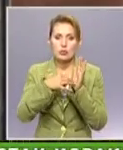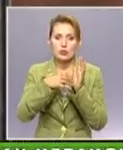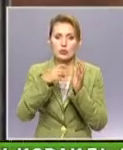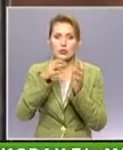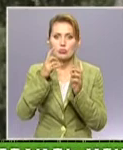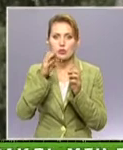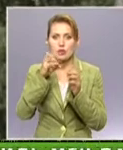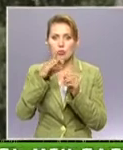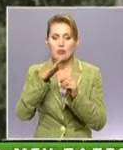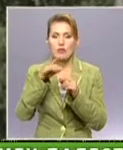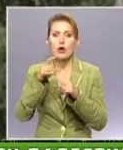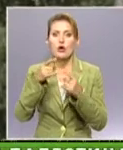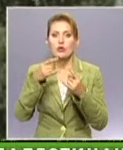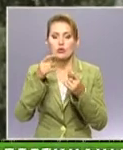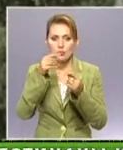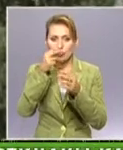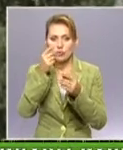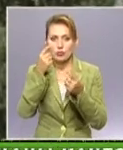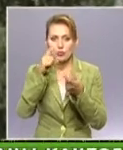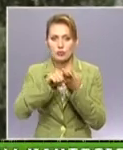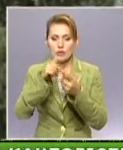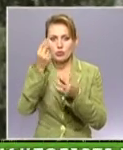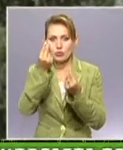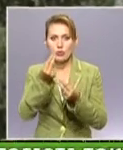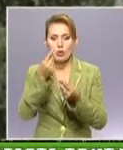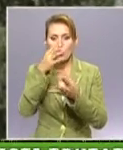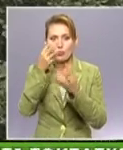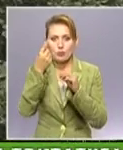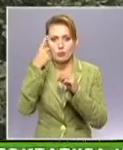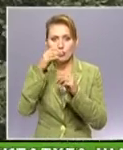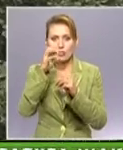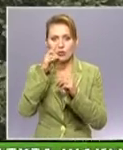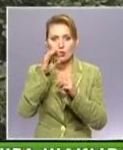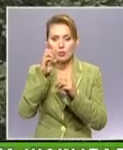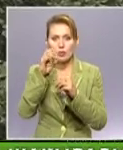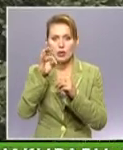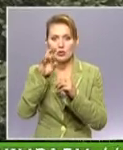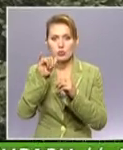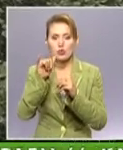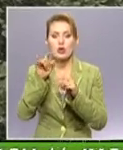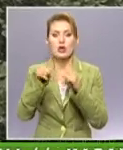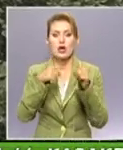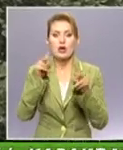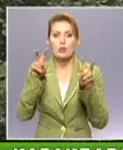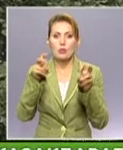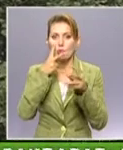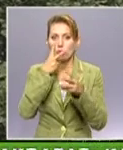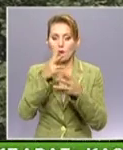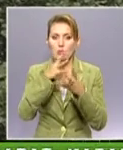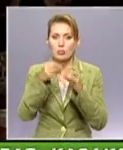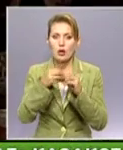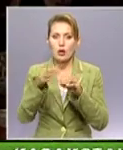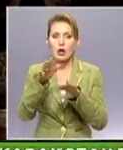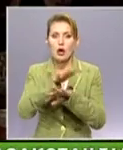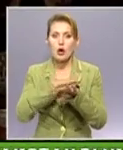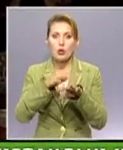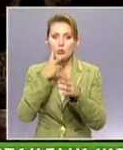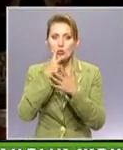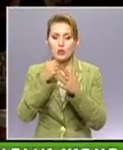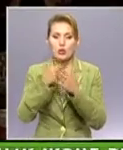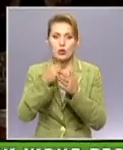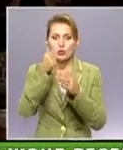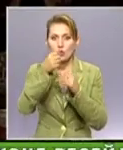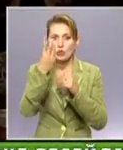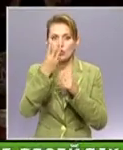Ғабит Мүсіреповтің туындысымен ашылады. Бұл жолы Қозы көрпеш Баян сұлу шығармасы сахналанбақшы. Ал көзі қарақты көрермен үшін жыл соңына дейін